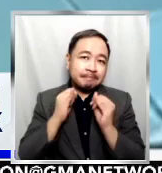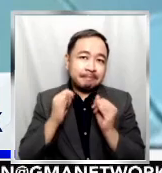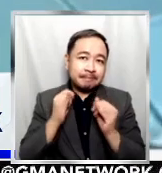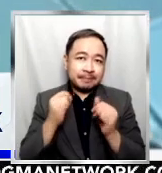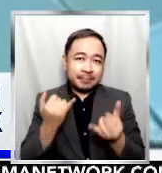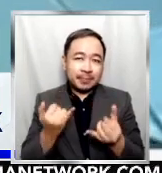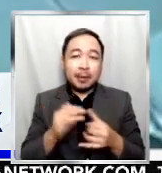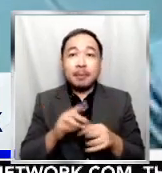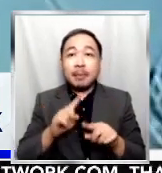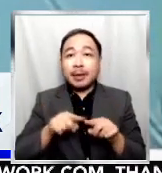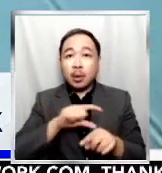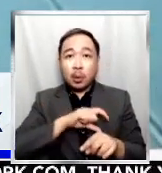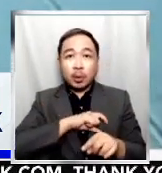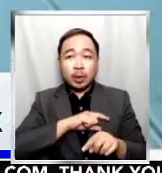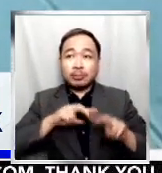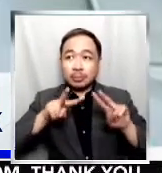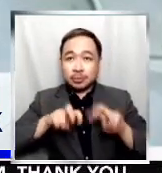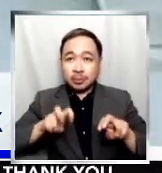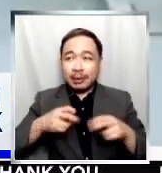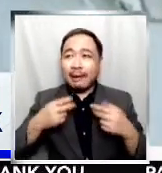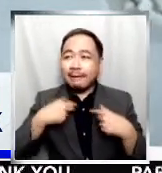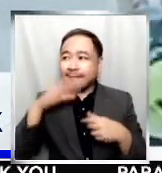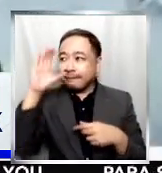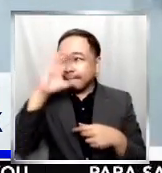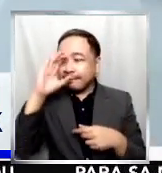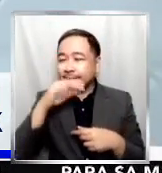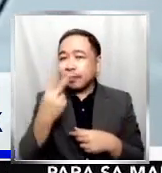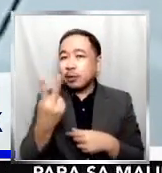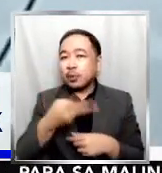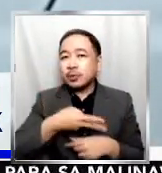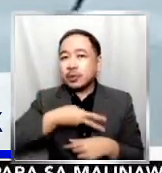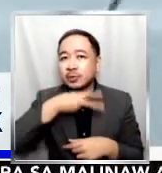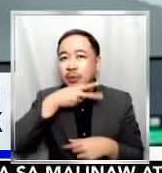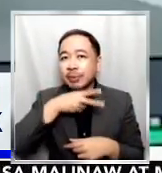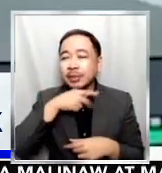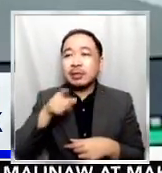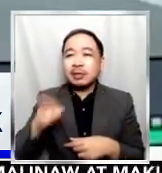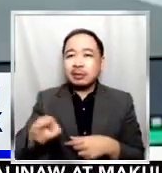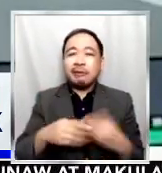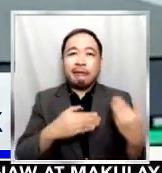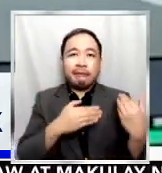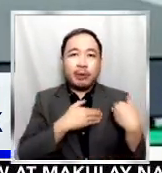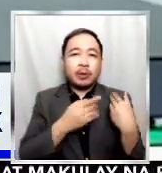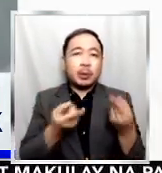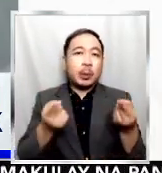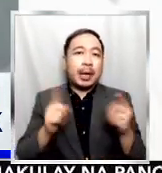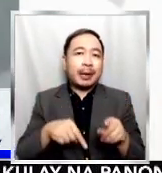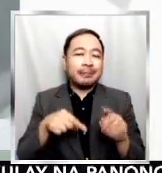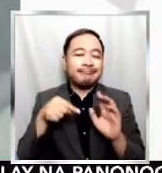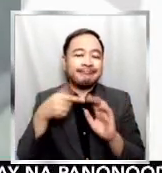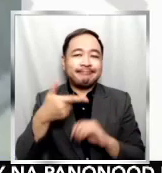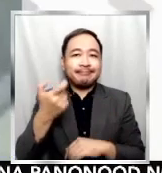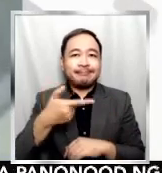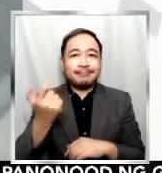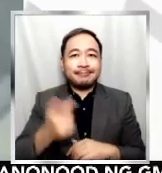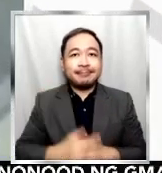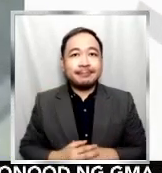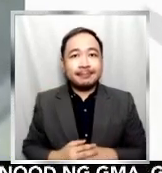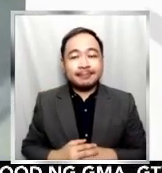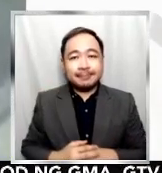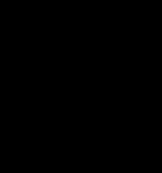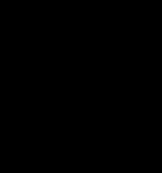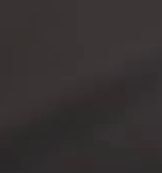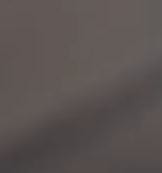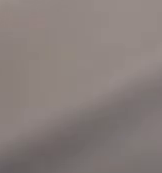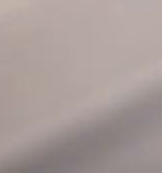na ng manhunt operation laban sa dalawang suspect para mapalagot sa kanilang ginawang krimen. John Consulta, Nakatutok, 24